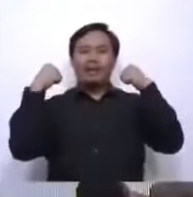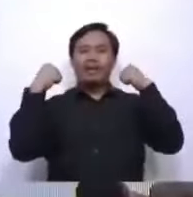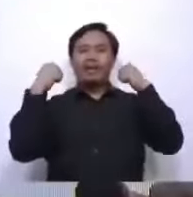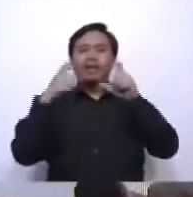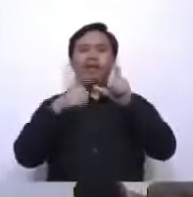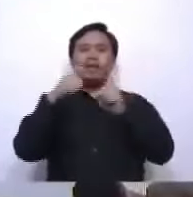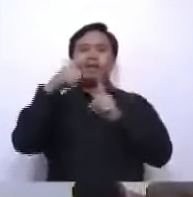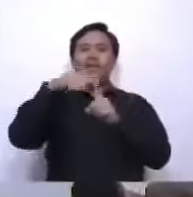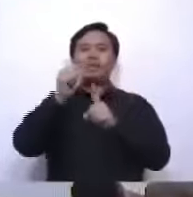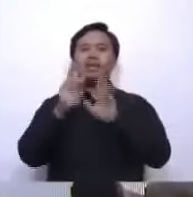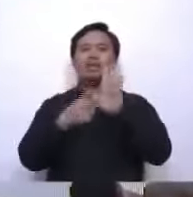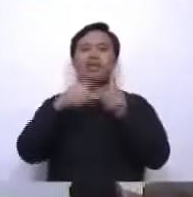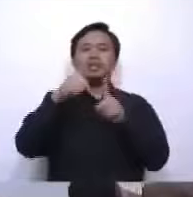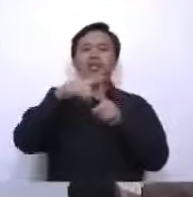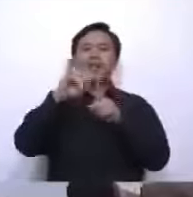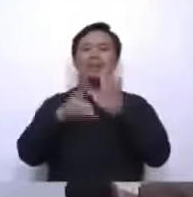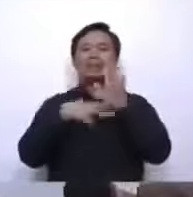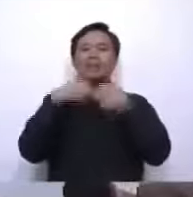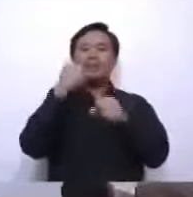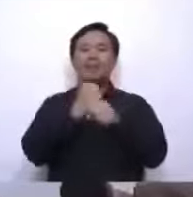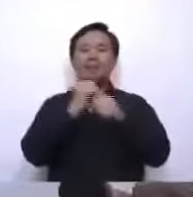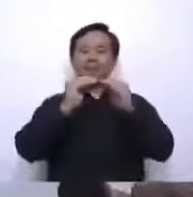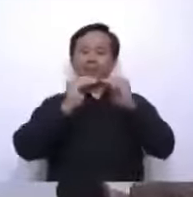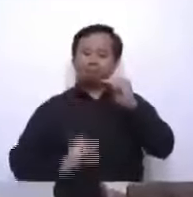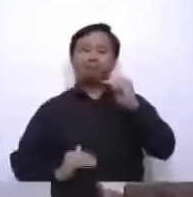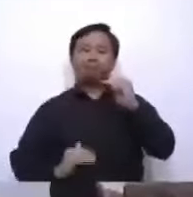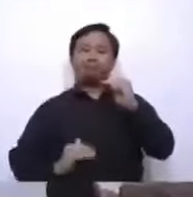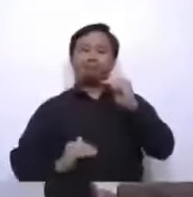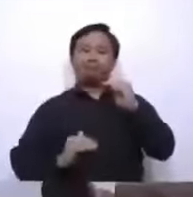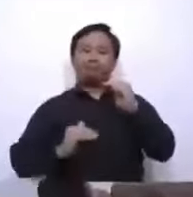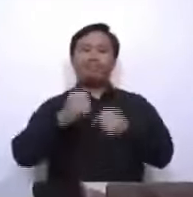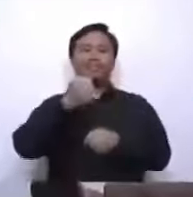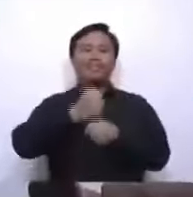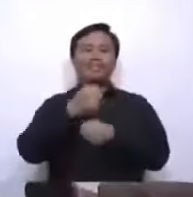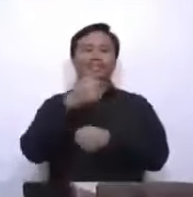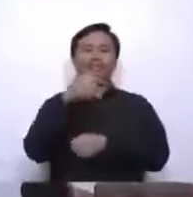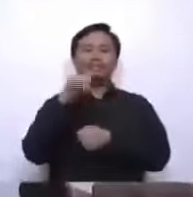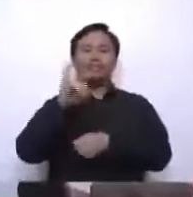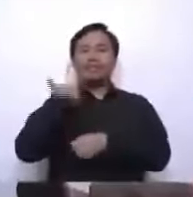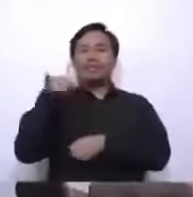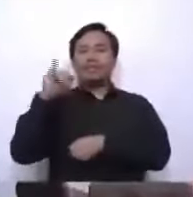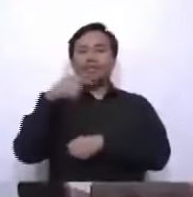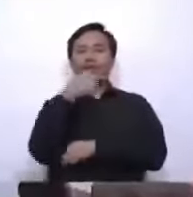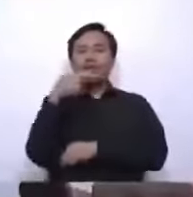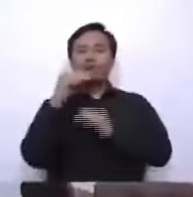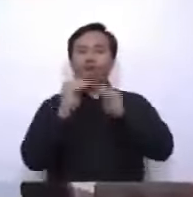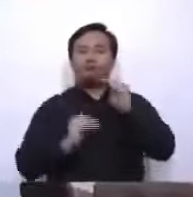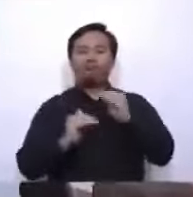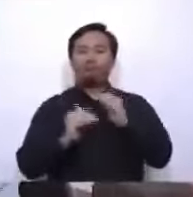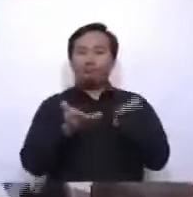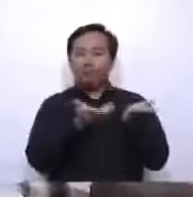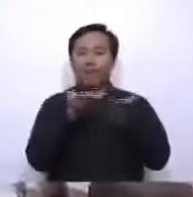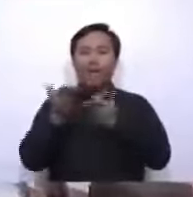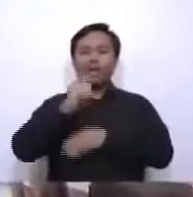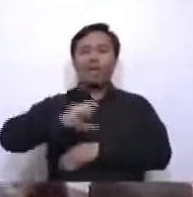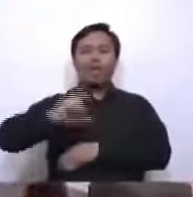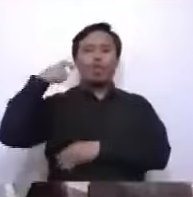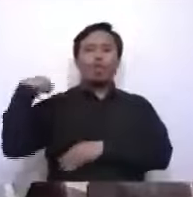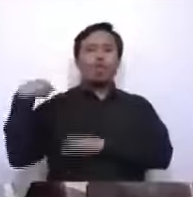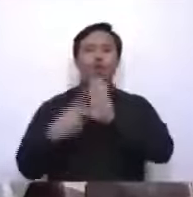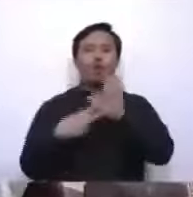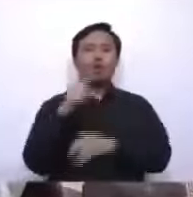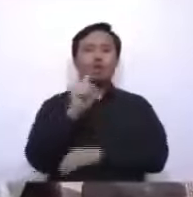penurunan stunting. Baik, kesehatan dan penurunan stunting. Saya persilakan kepada Cagub nomor